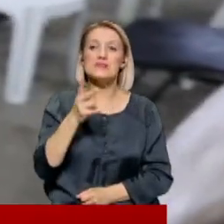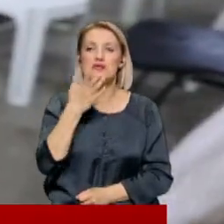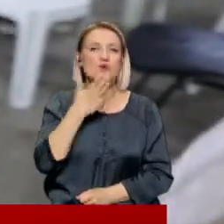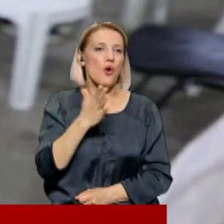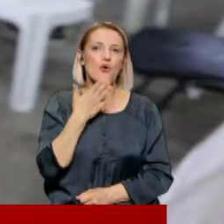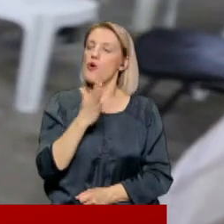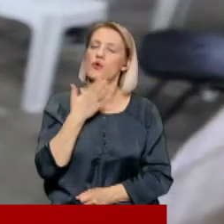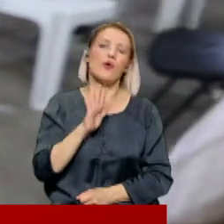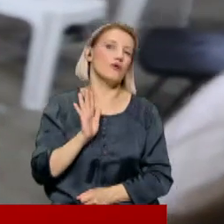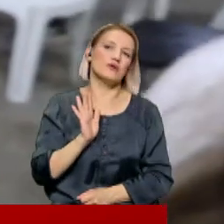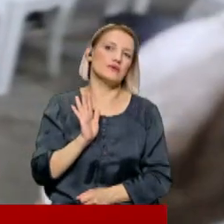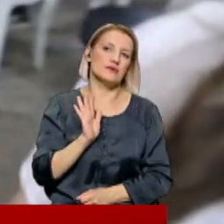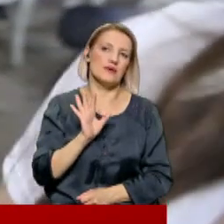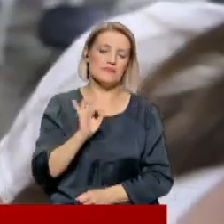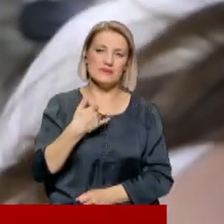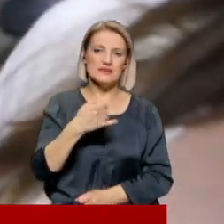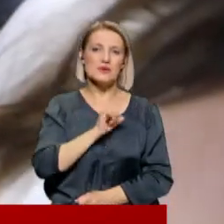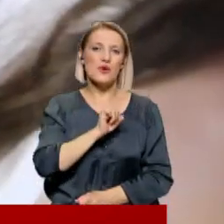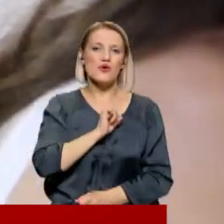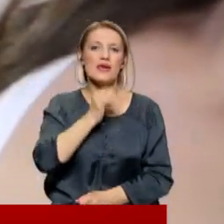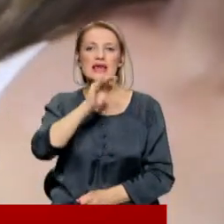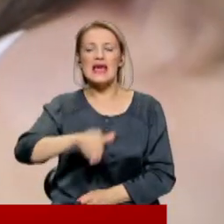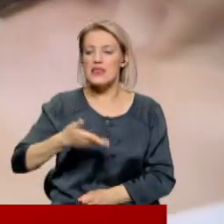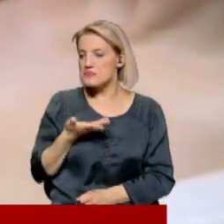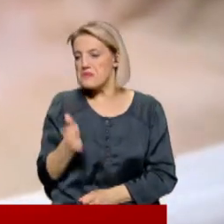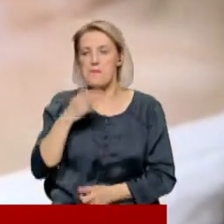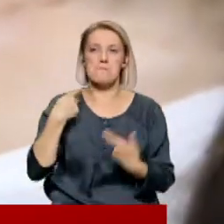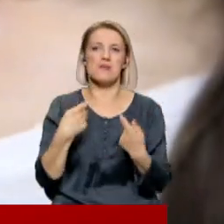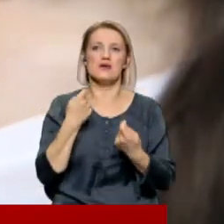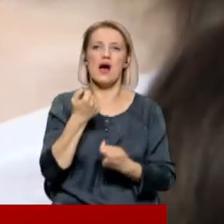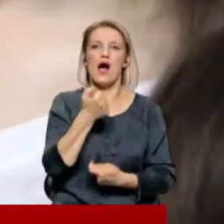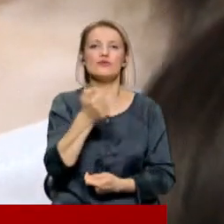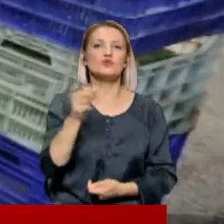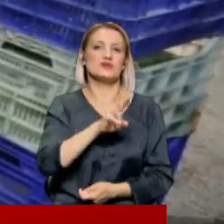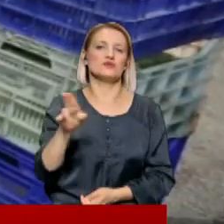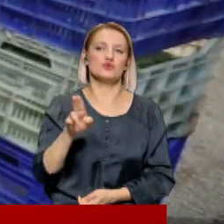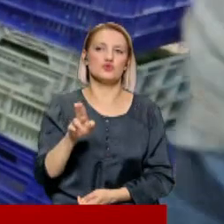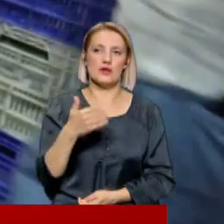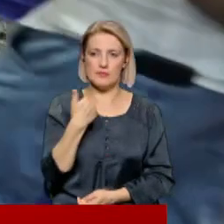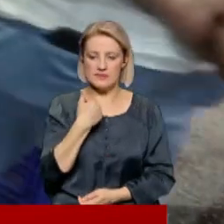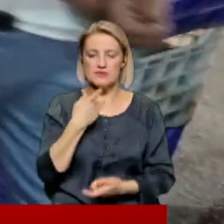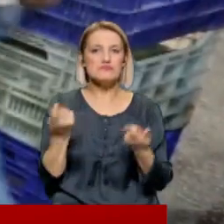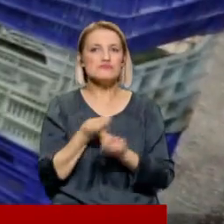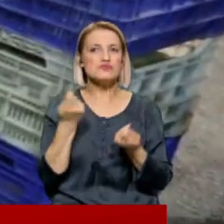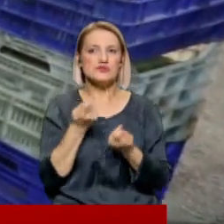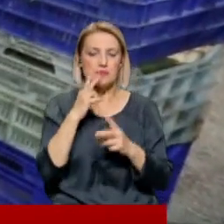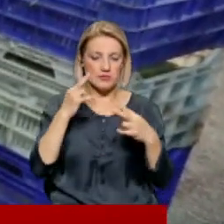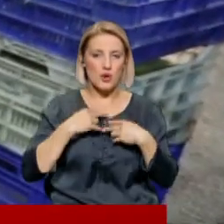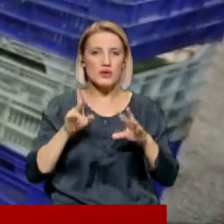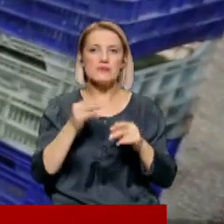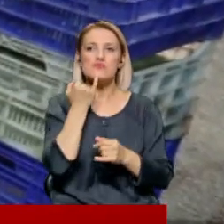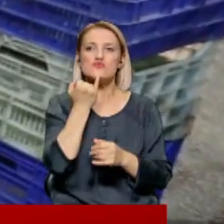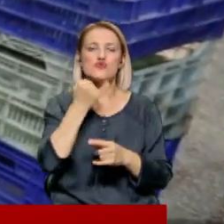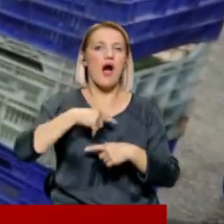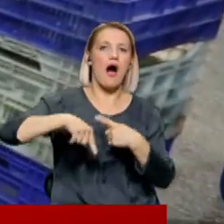yani. Yok öyle yani. Zaten bizim Korkuten'den gelip gitmemiz masrafımız zaten 600-700 buluyor. Bizim de işlerimize yansıyor. Bak gördüğünüz gibi.